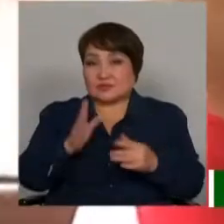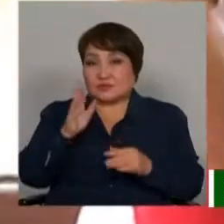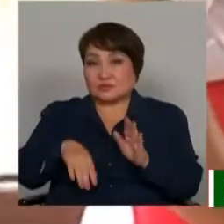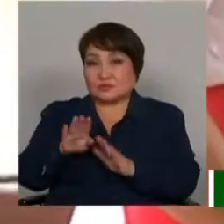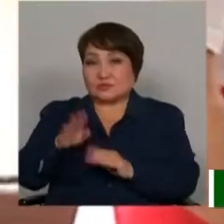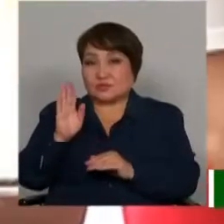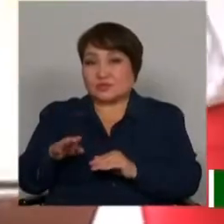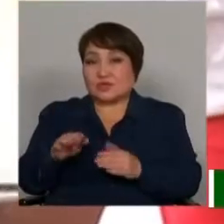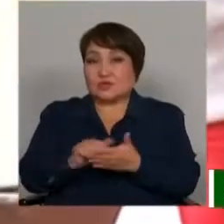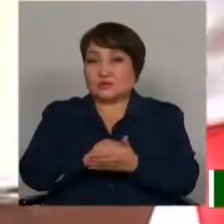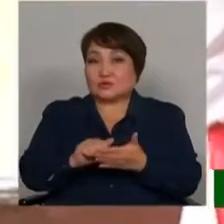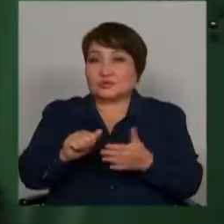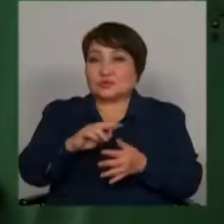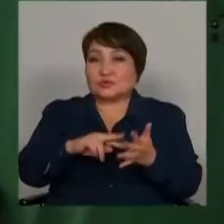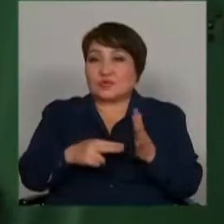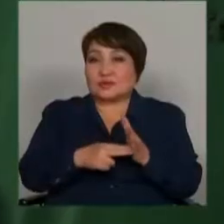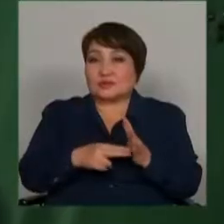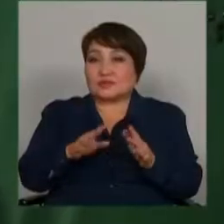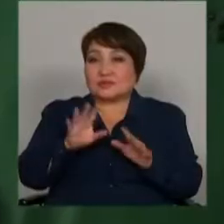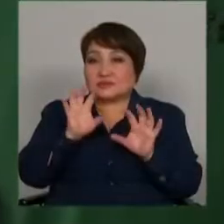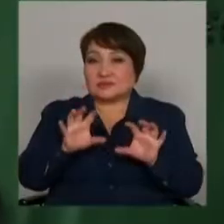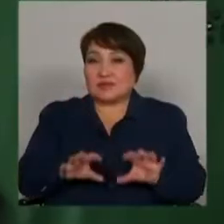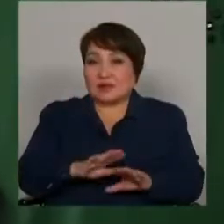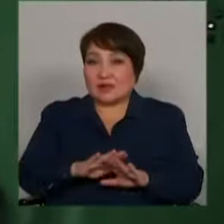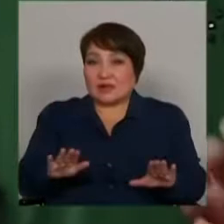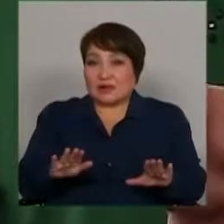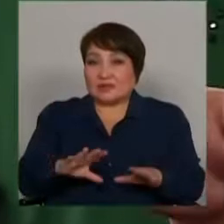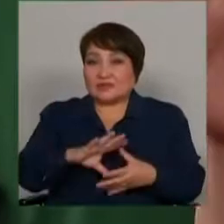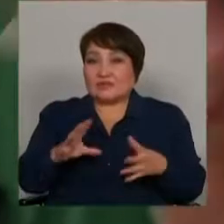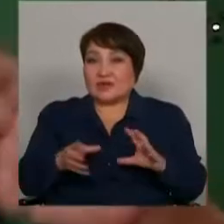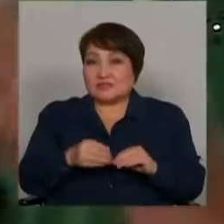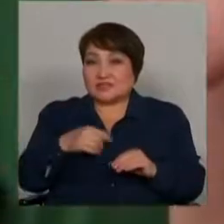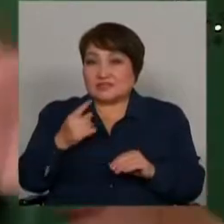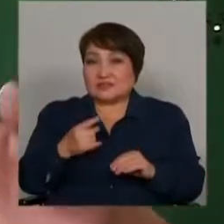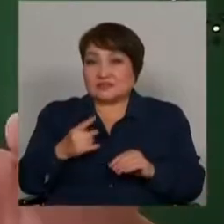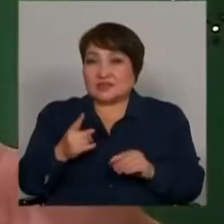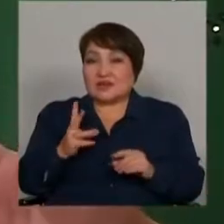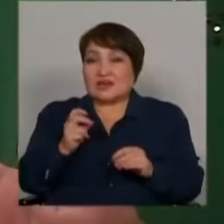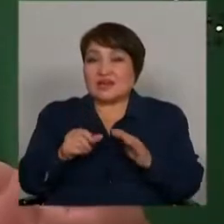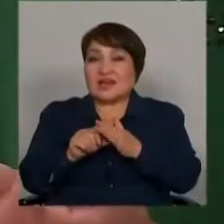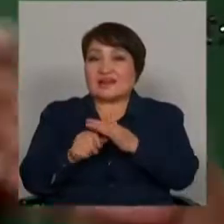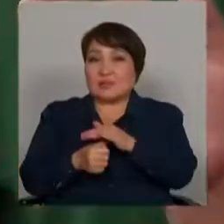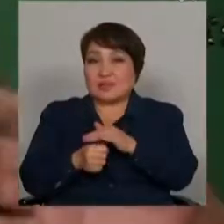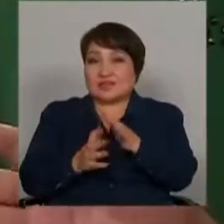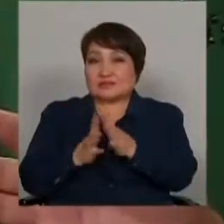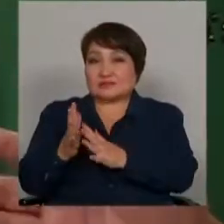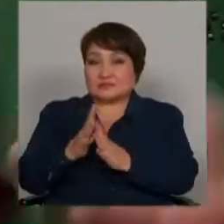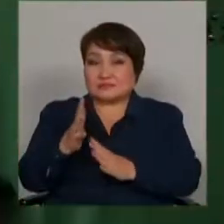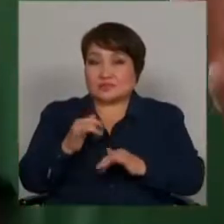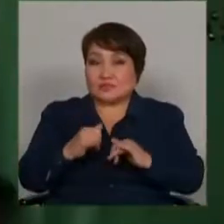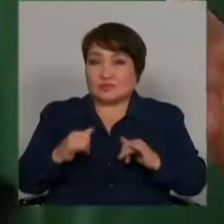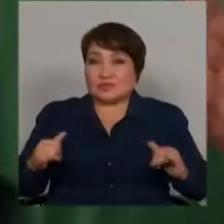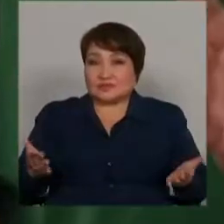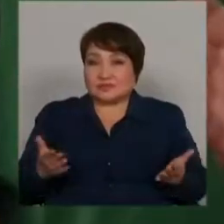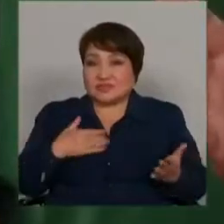құжаты жоқтардың жолы кесіледі. Незаконный ларки деген, как это завелись, как грибы деп айтсам болады. Мен сіздерге айтатын,